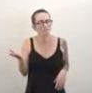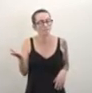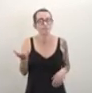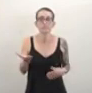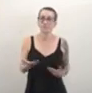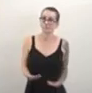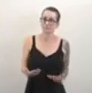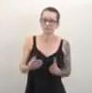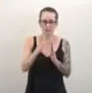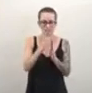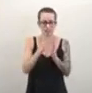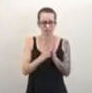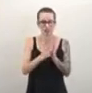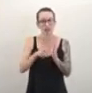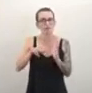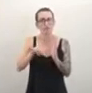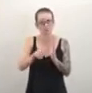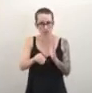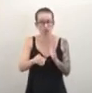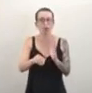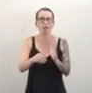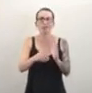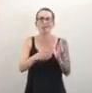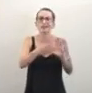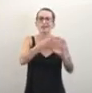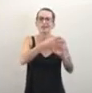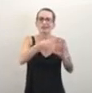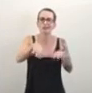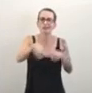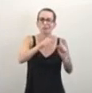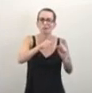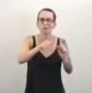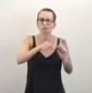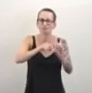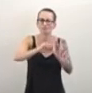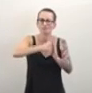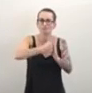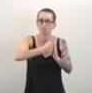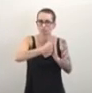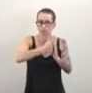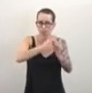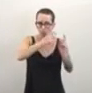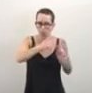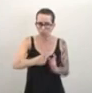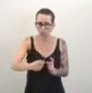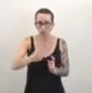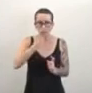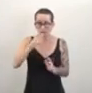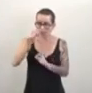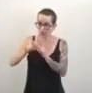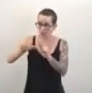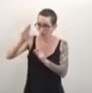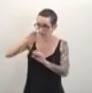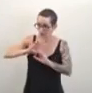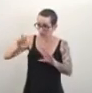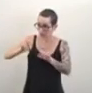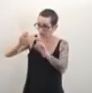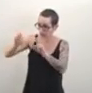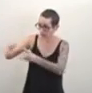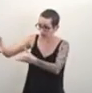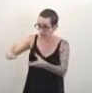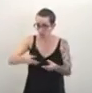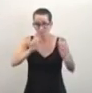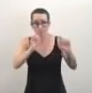Aujourd'hui, un décret va venir assouplir encore les critères d'embauche avec l'entrée de professionnels sans diplôme